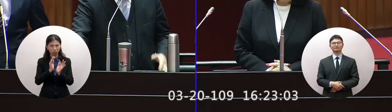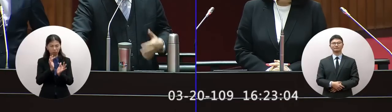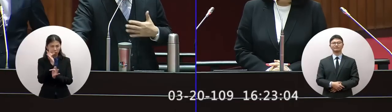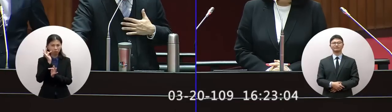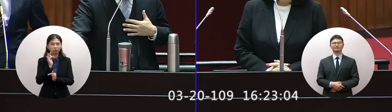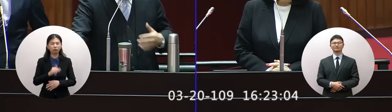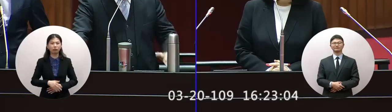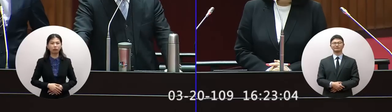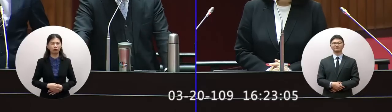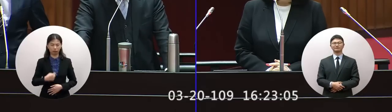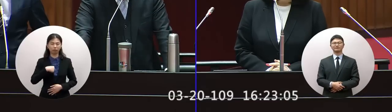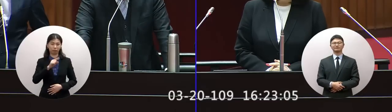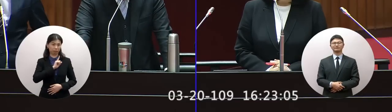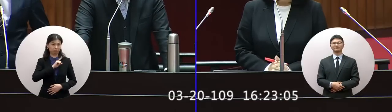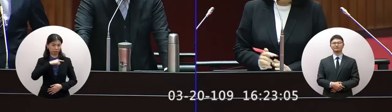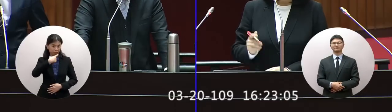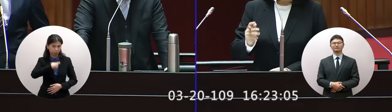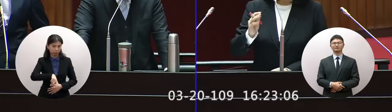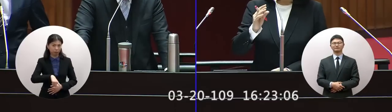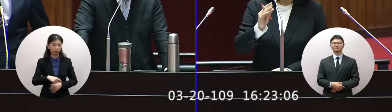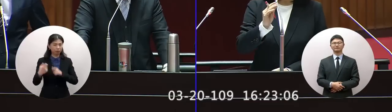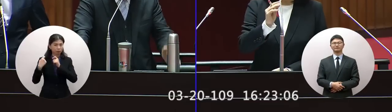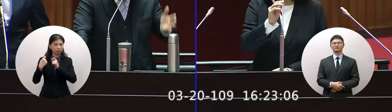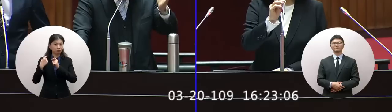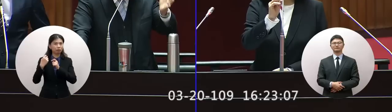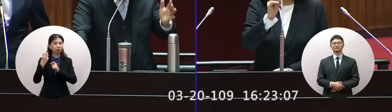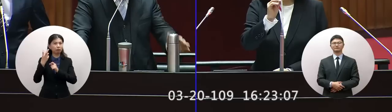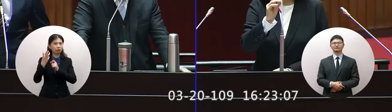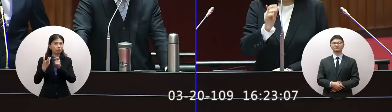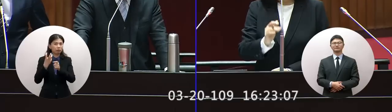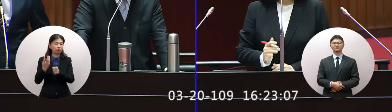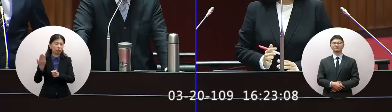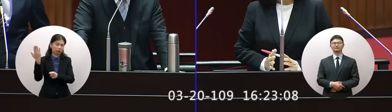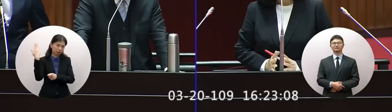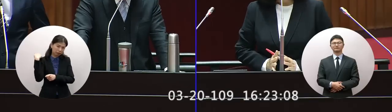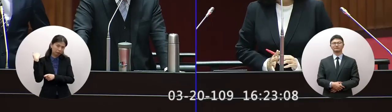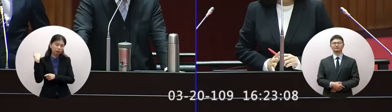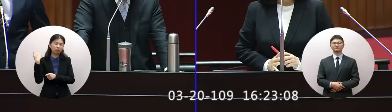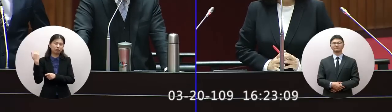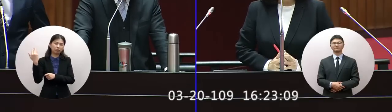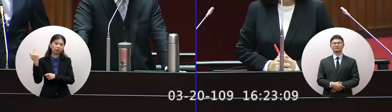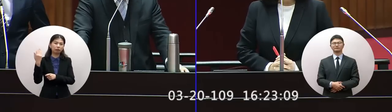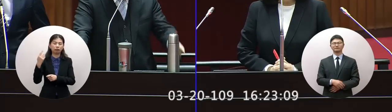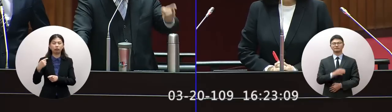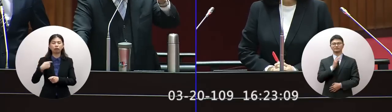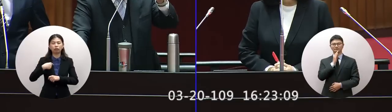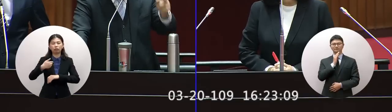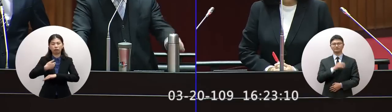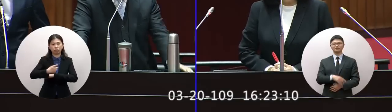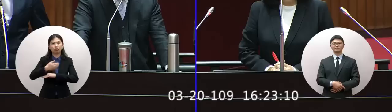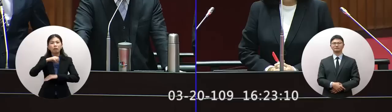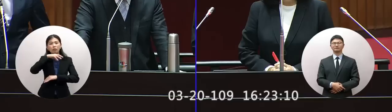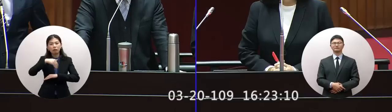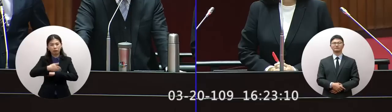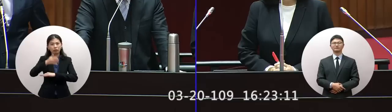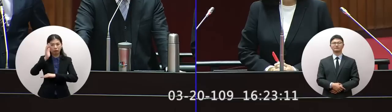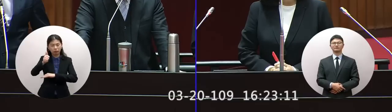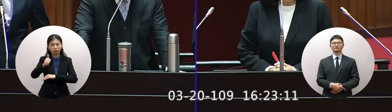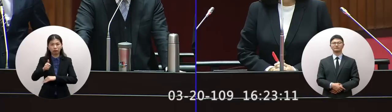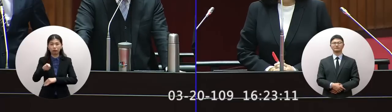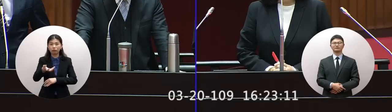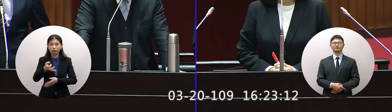来。我个人在近30年前就当屏东的县长，这是我的故乡。你点的那个地